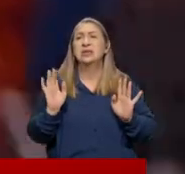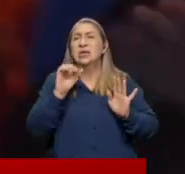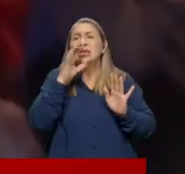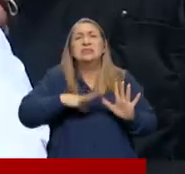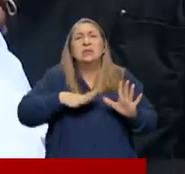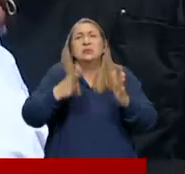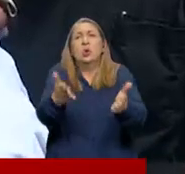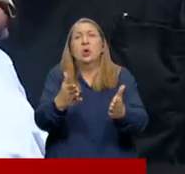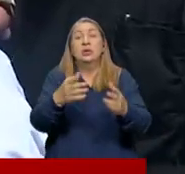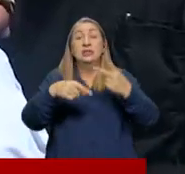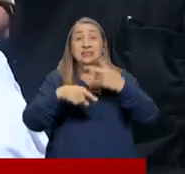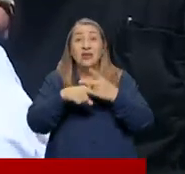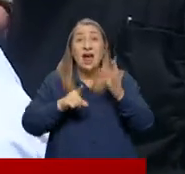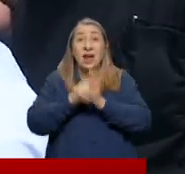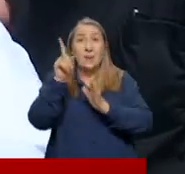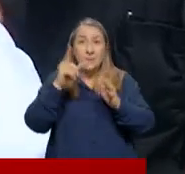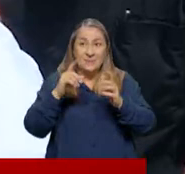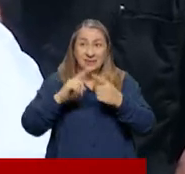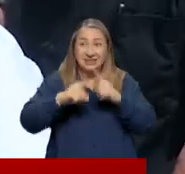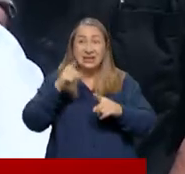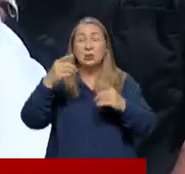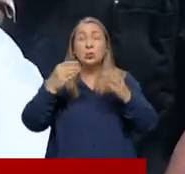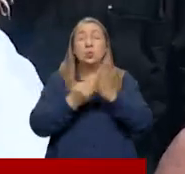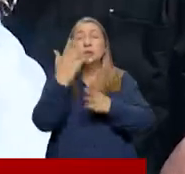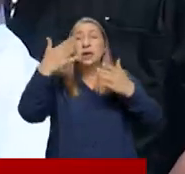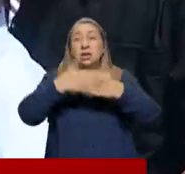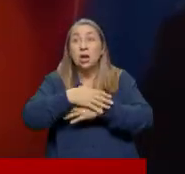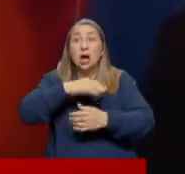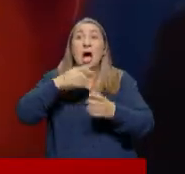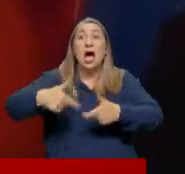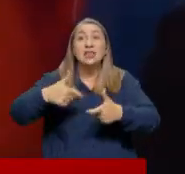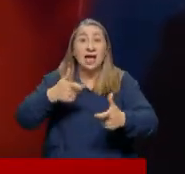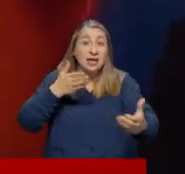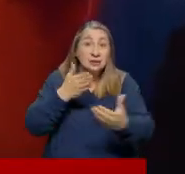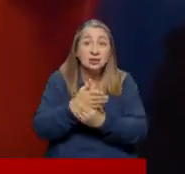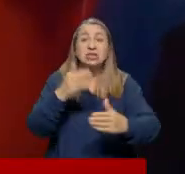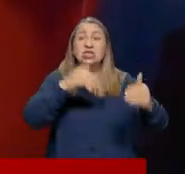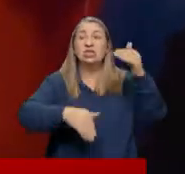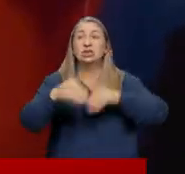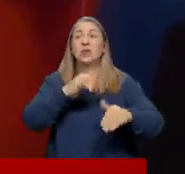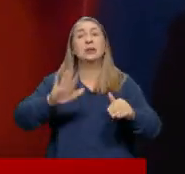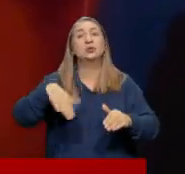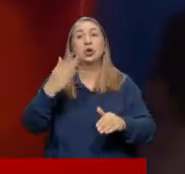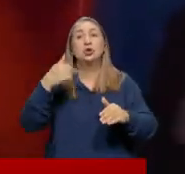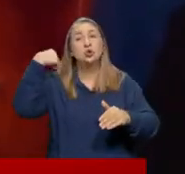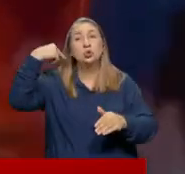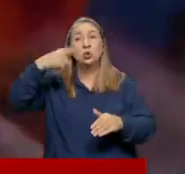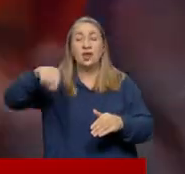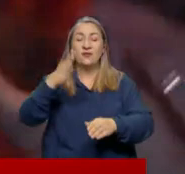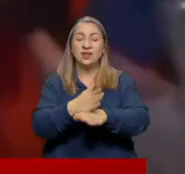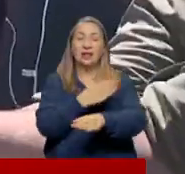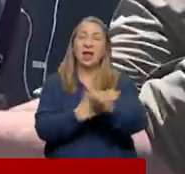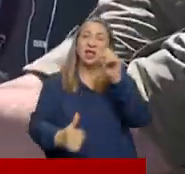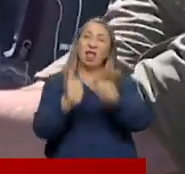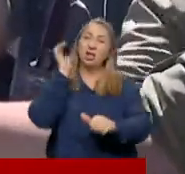istediğiniz bu sefer Parti'den Özdoğan gündüzden geceye uzanan hareketi hata çıkarması seçimlerden sonra Suriyeliler